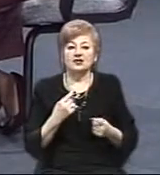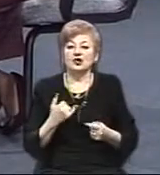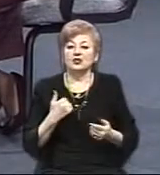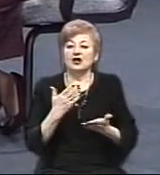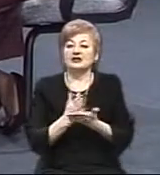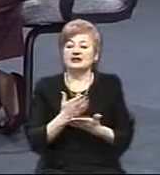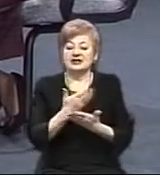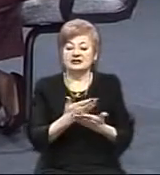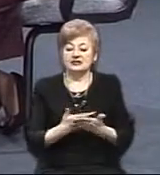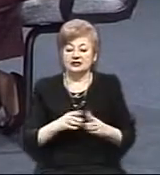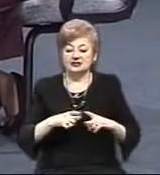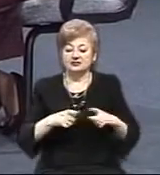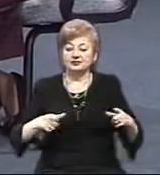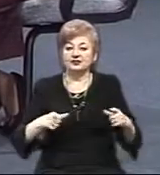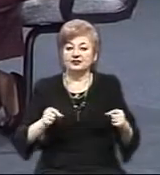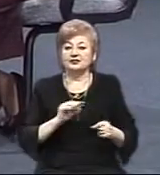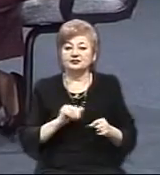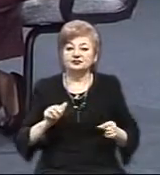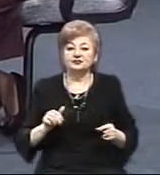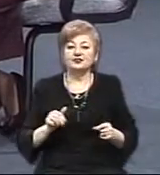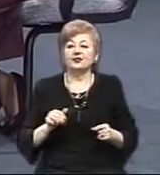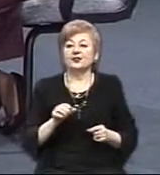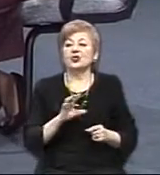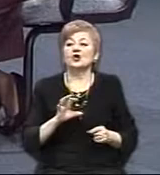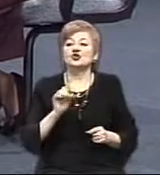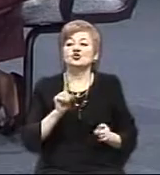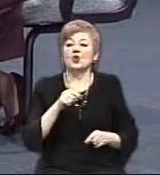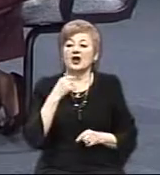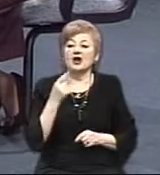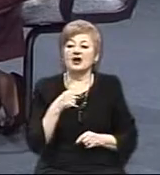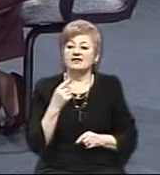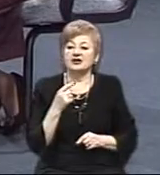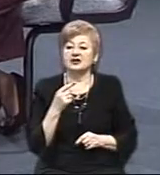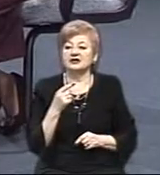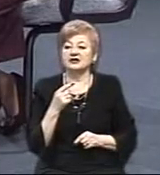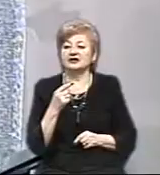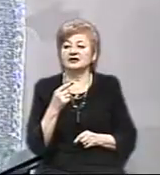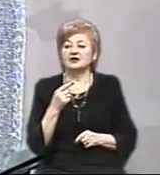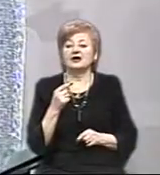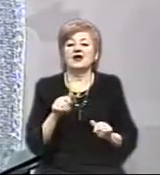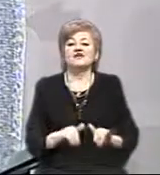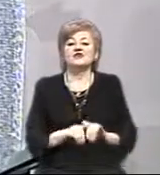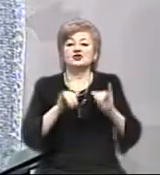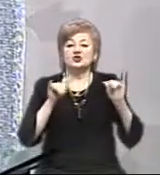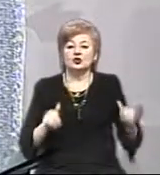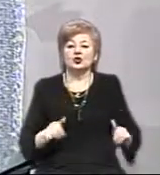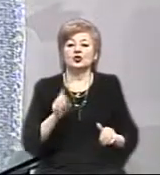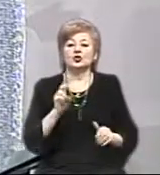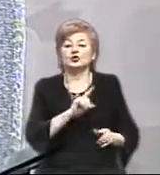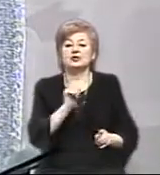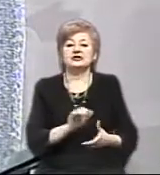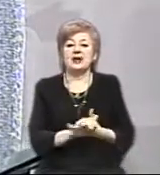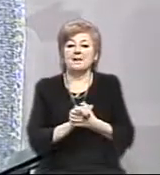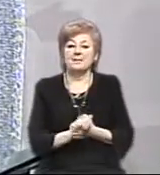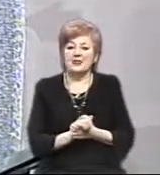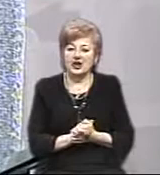дані індексу соціальної згуртованості і примирення, які про це говорять, що зростає кількість тих, хто за мирний